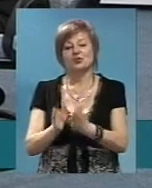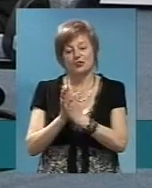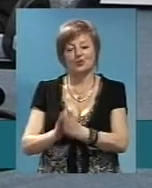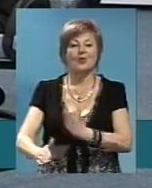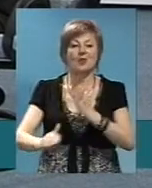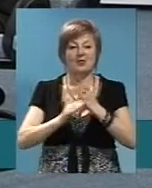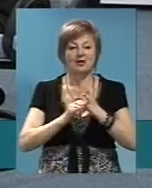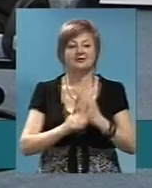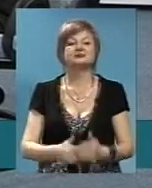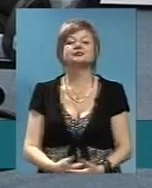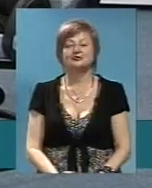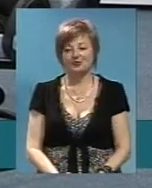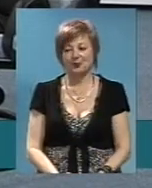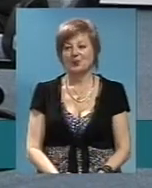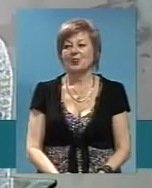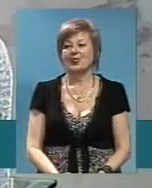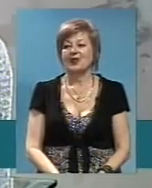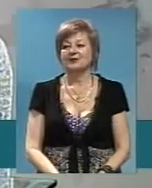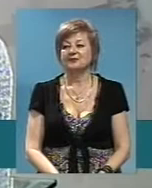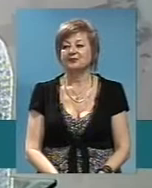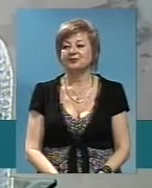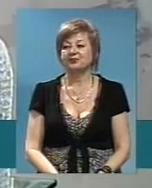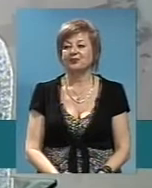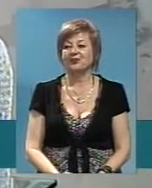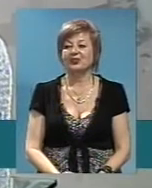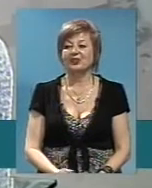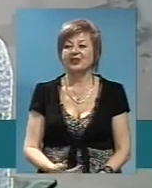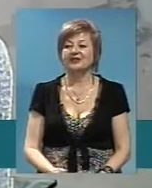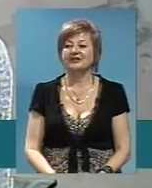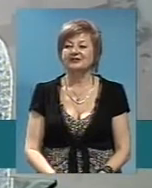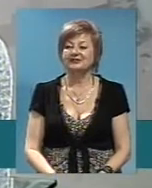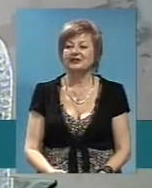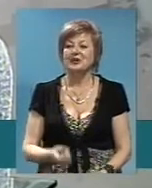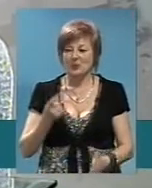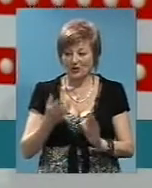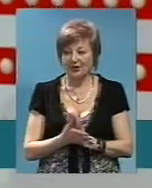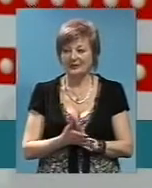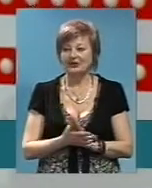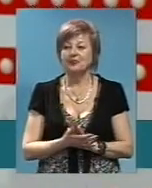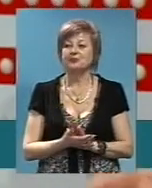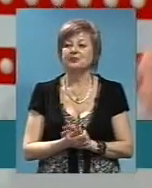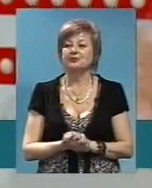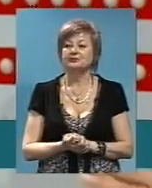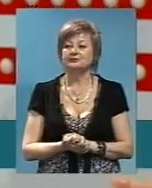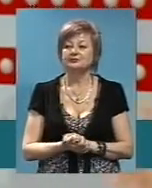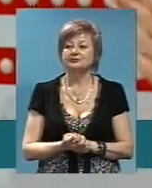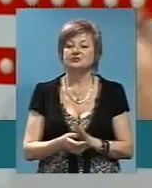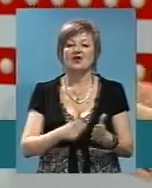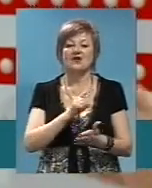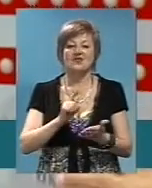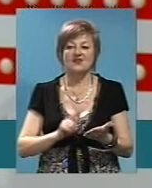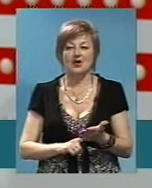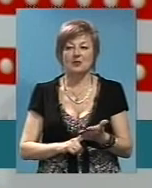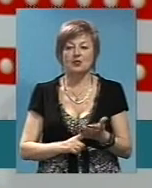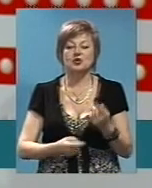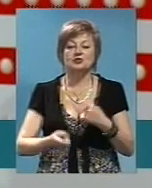допоможіть. Почули вас, ну, пане Ігоре, ну, минуле, зрозуміло. Дякую. Питання,